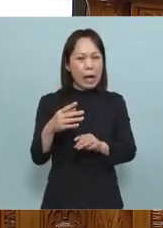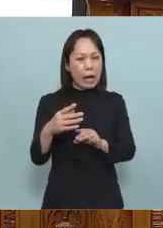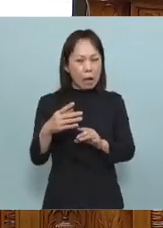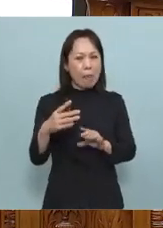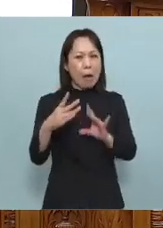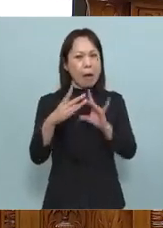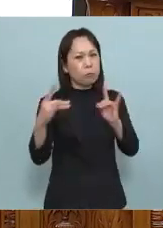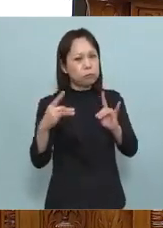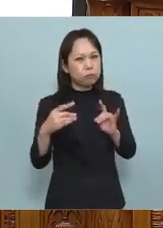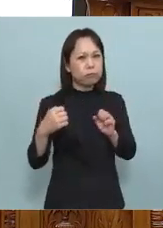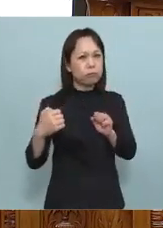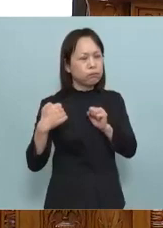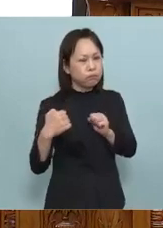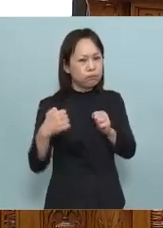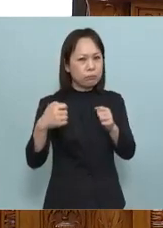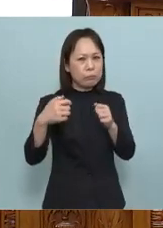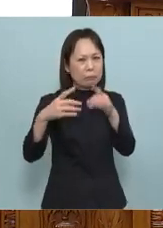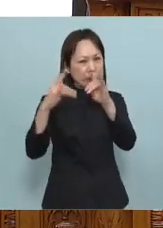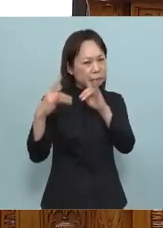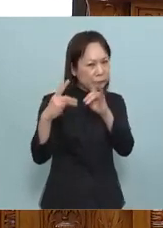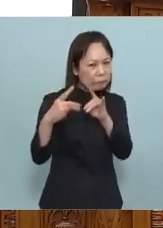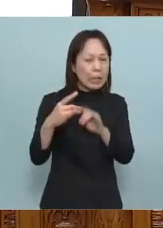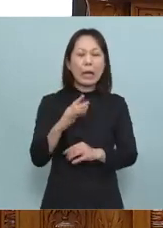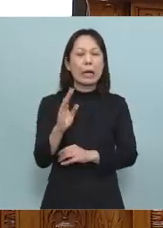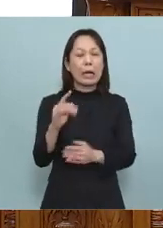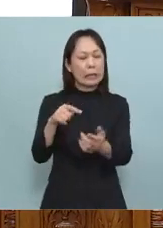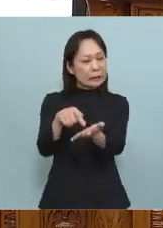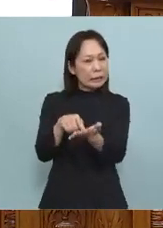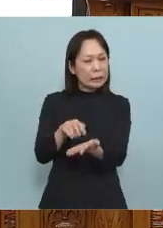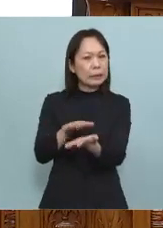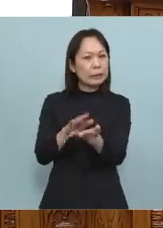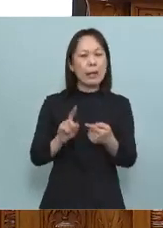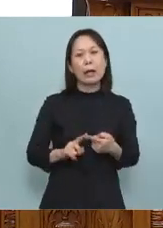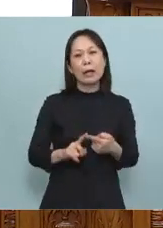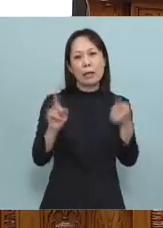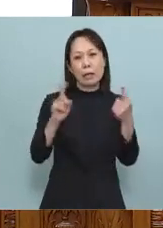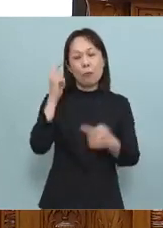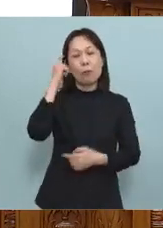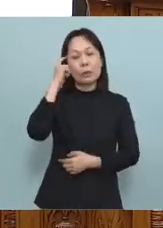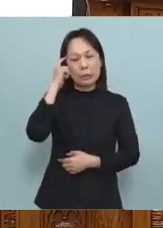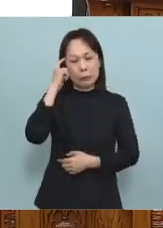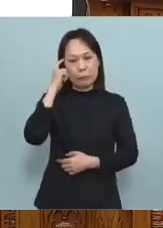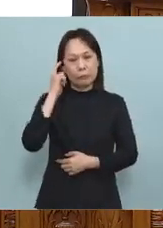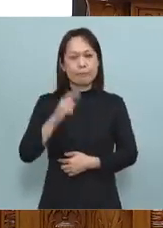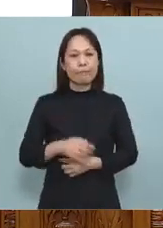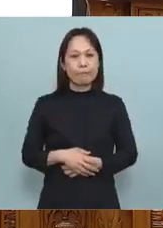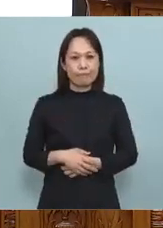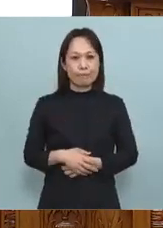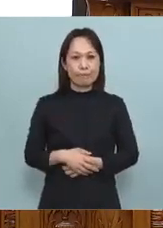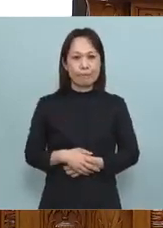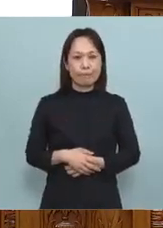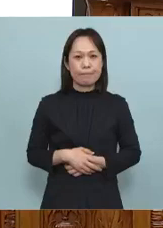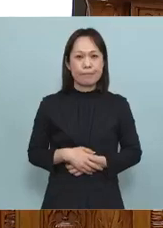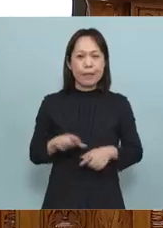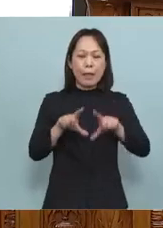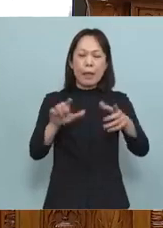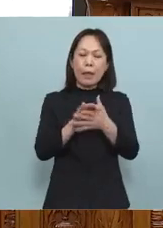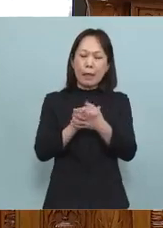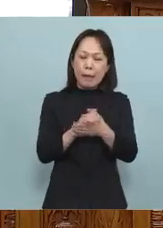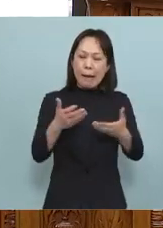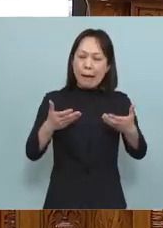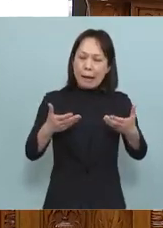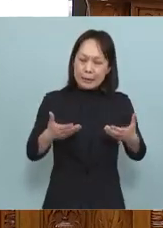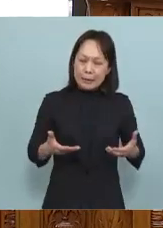競争を強めるとのご指摘、これは当たらないと考えます。我が国の平和と安全の維